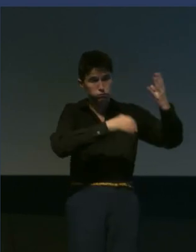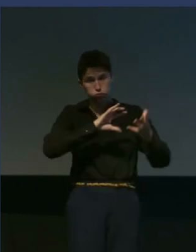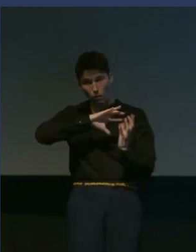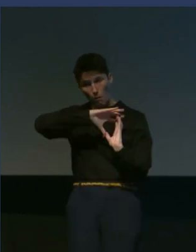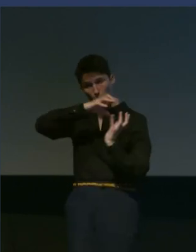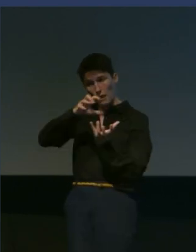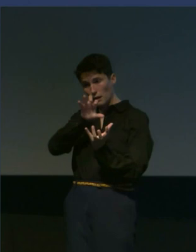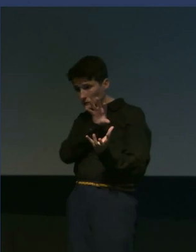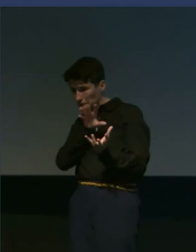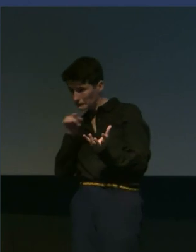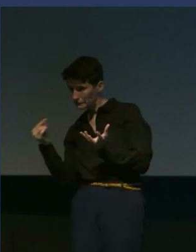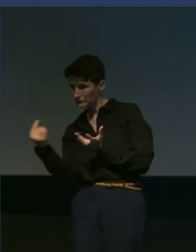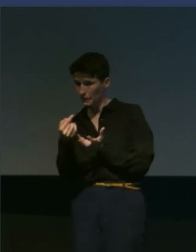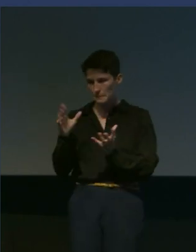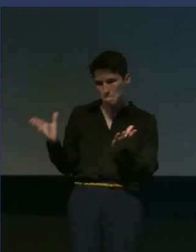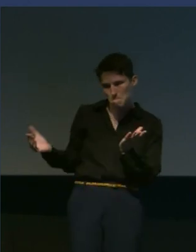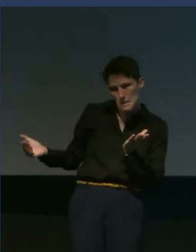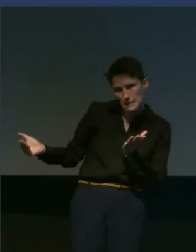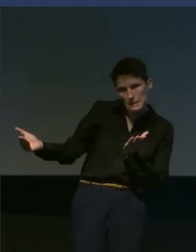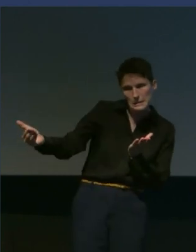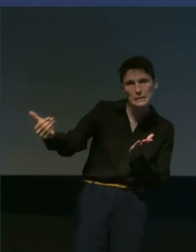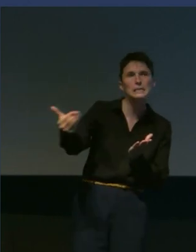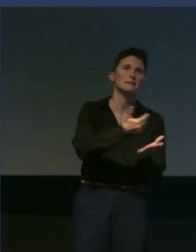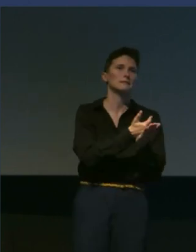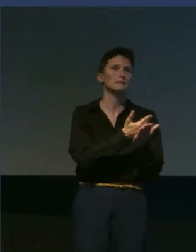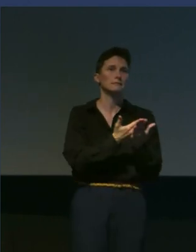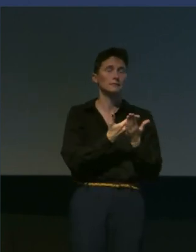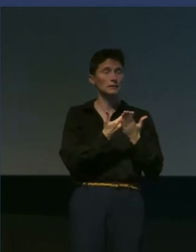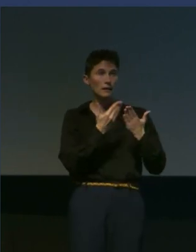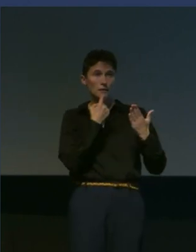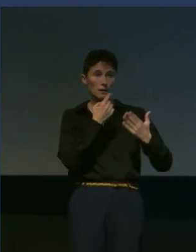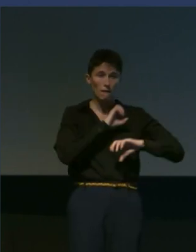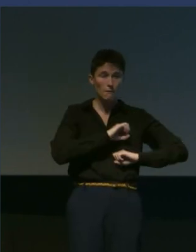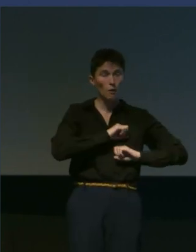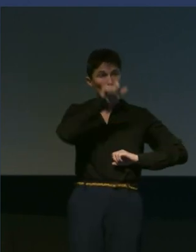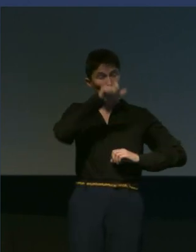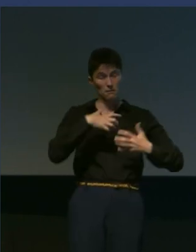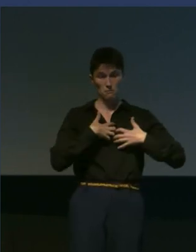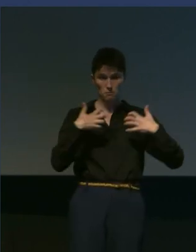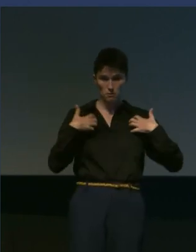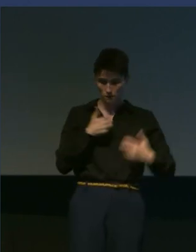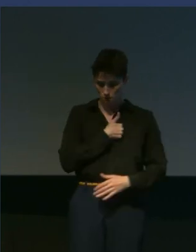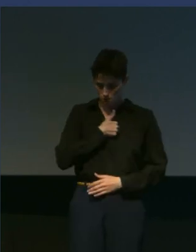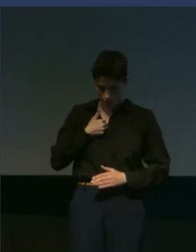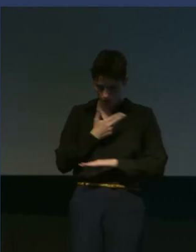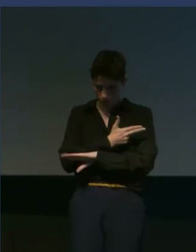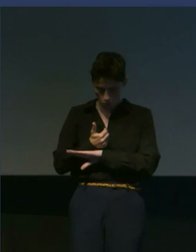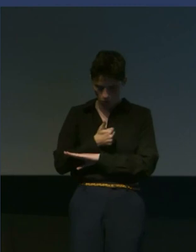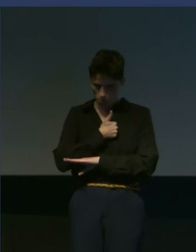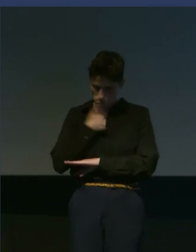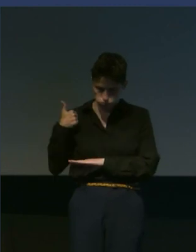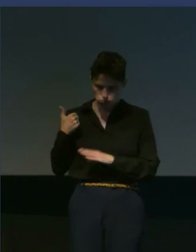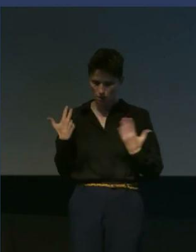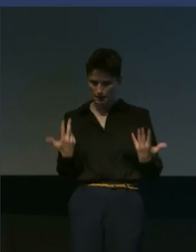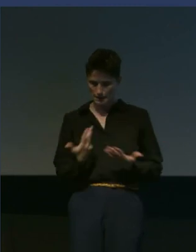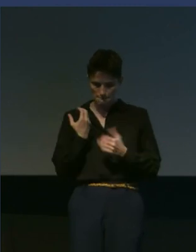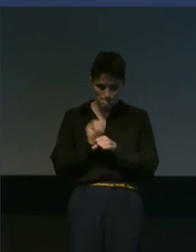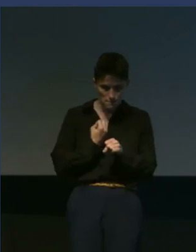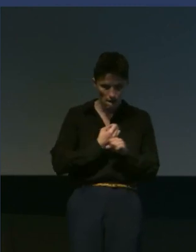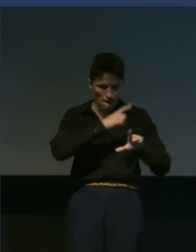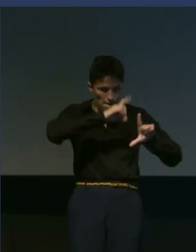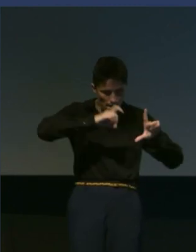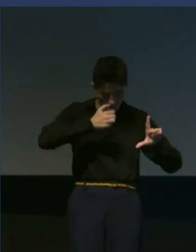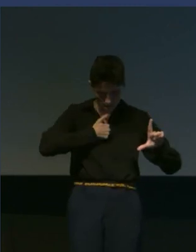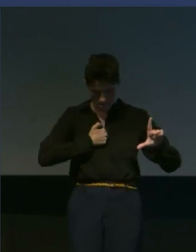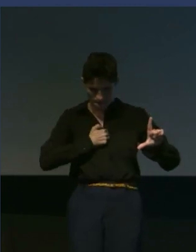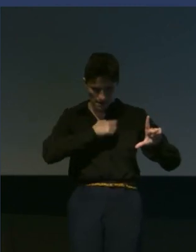et donc finalement des études qui, pour un scientifique dans son bureau, qui travaillait avant sur ces graphiques